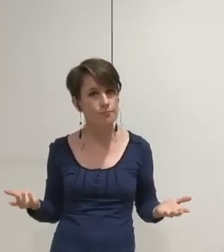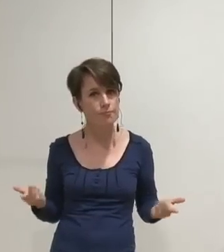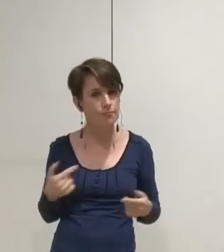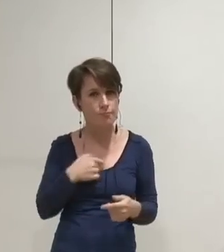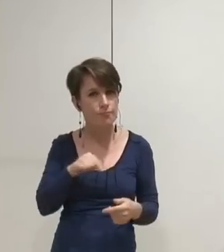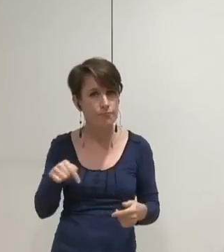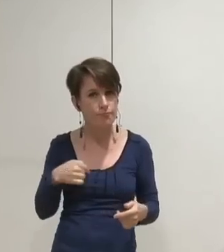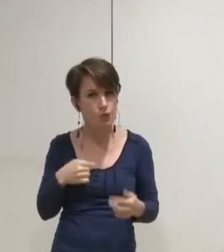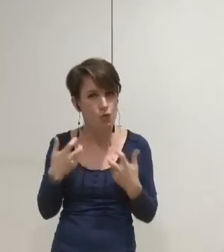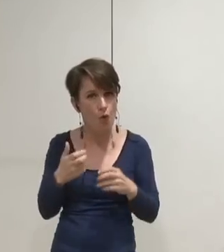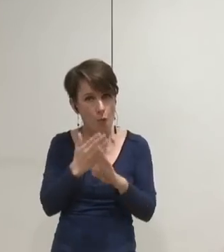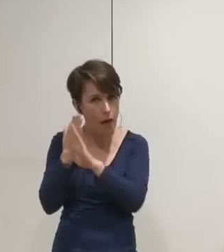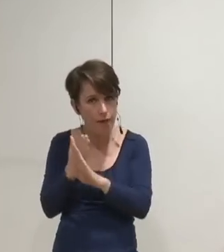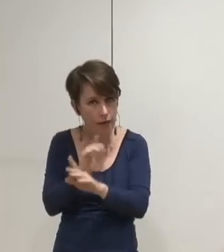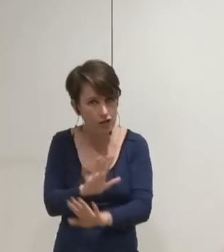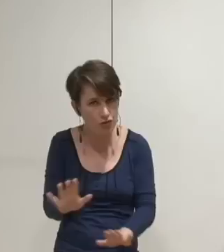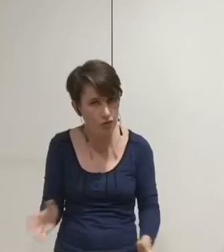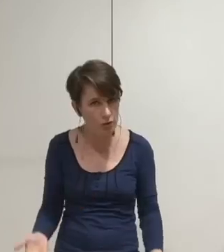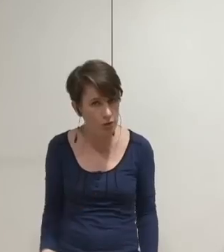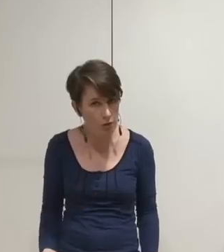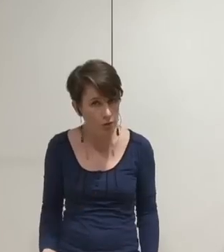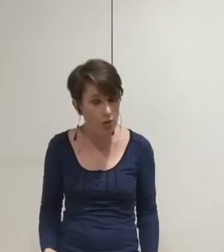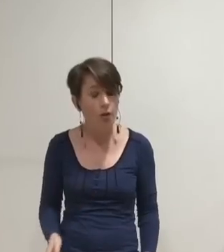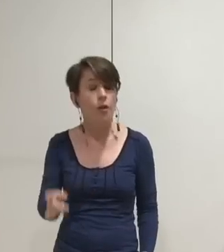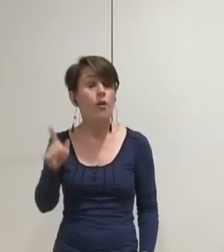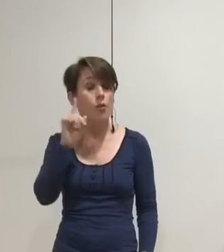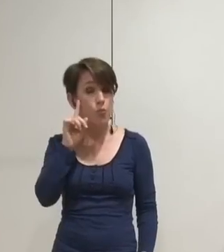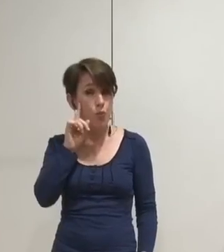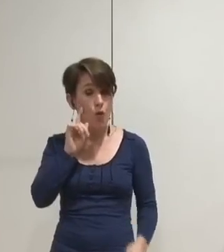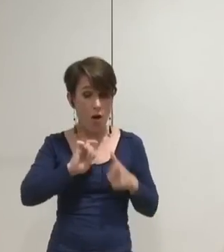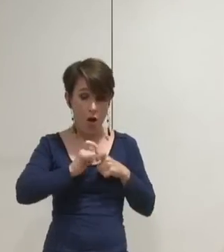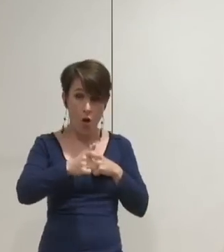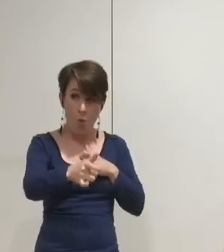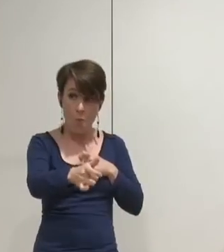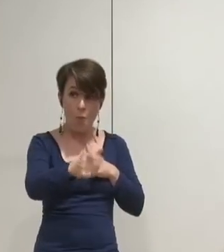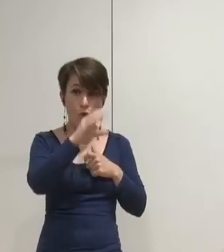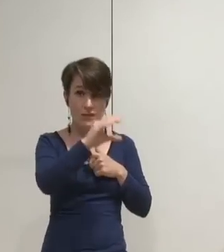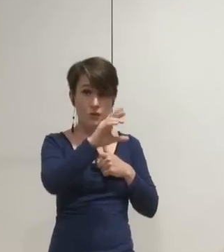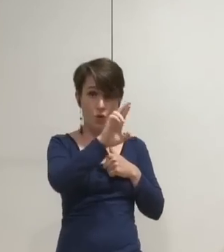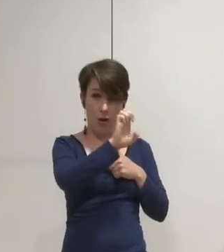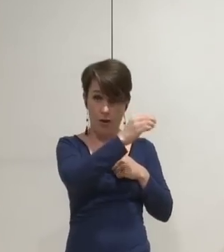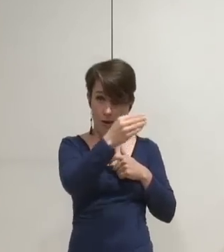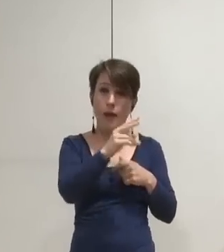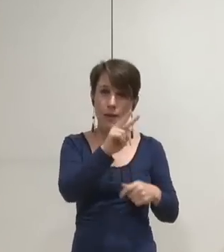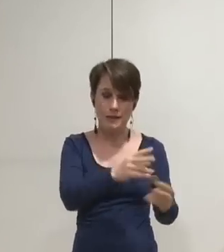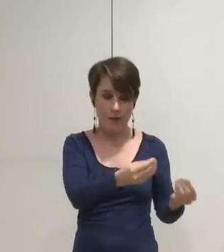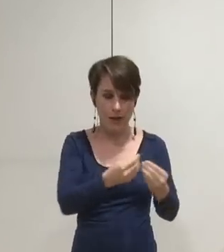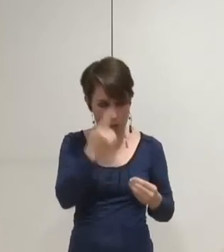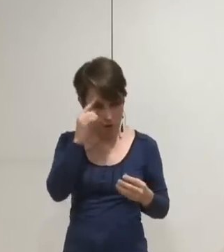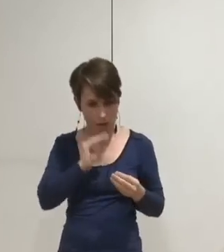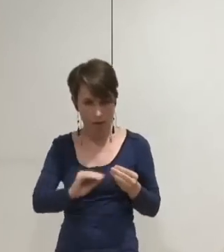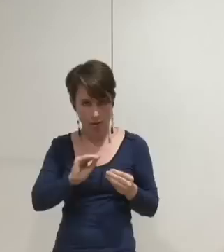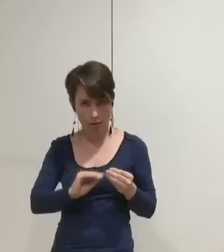ça n'a rien d' scoop la procédure de marché de type crème nous pose en effet un certain nombre de questions des questions